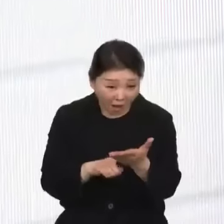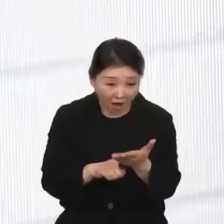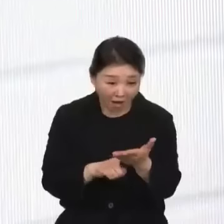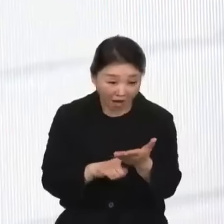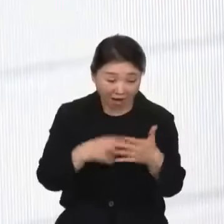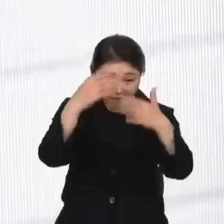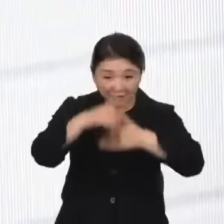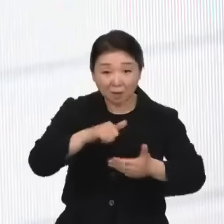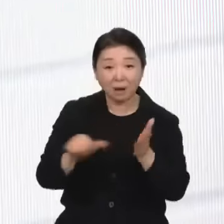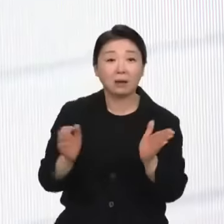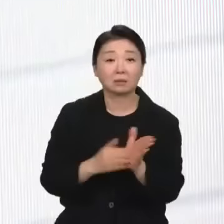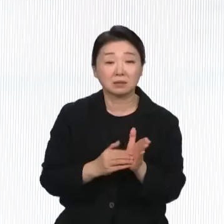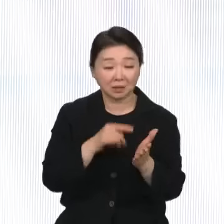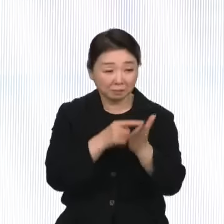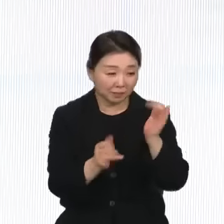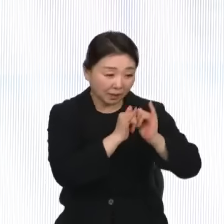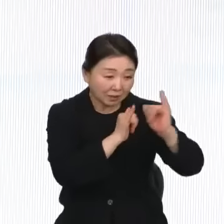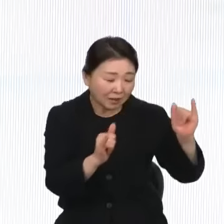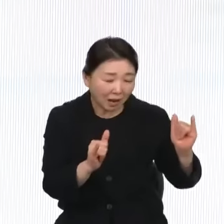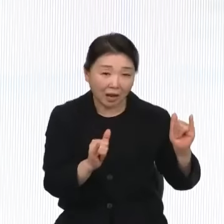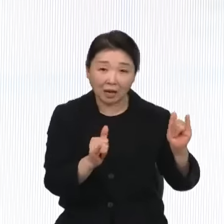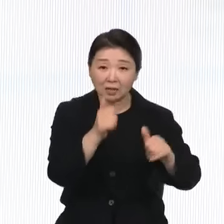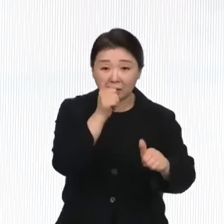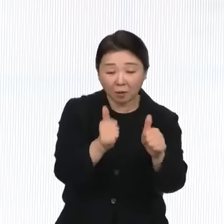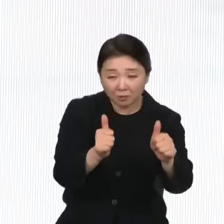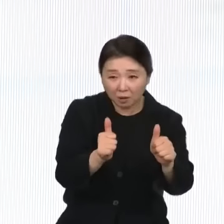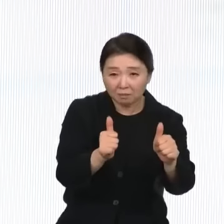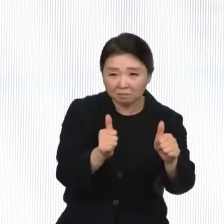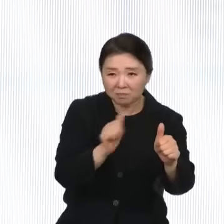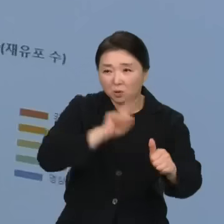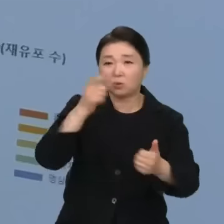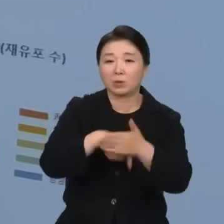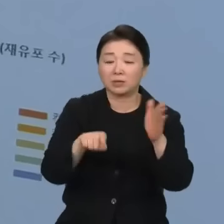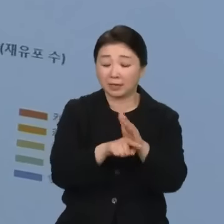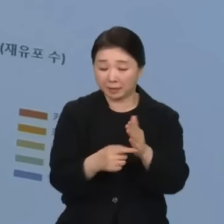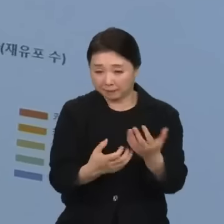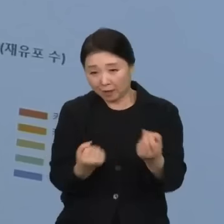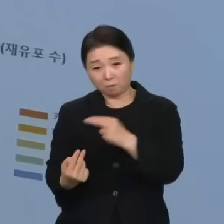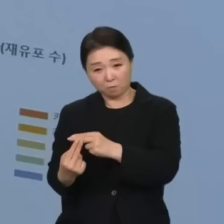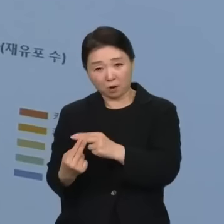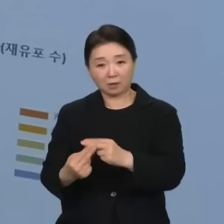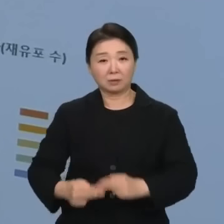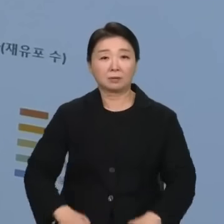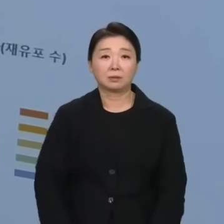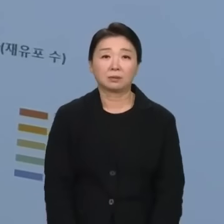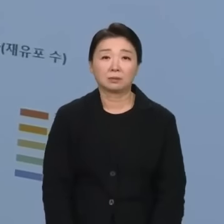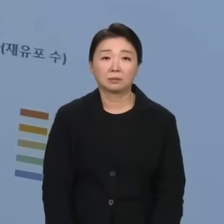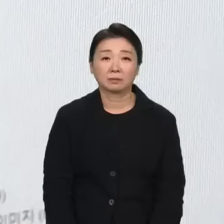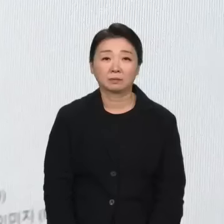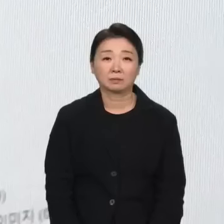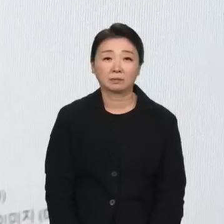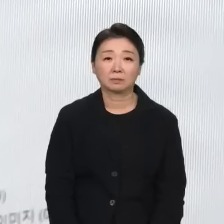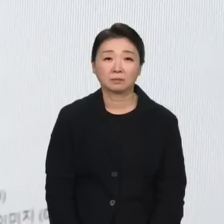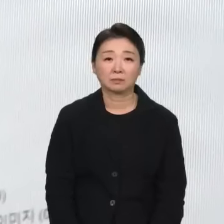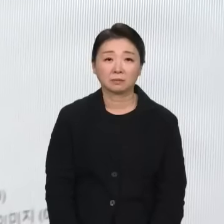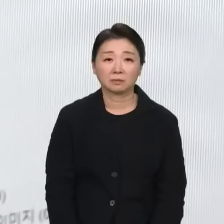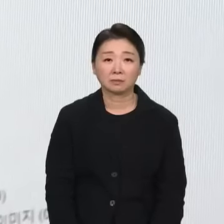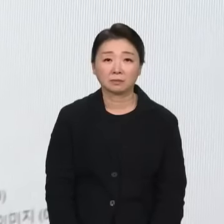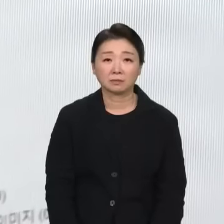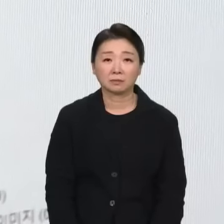바로 삭제하되 피해자들이 훗날 법적 대응을 할 수 있도록 따로 모아두기로 했습니다. JTBC